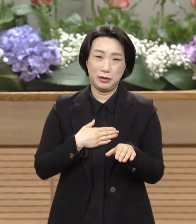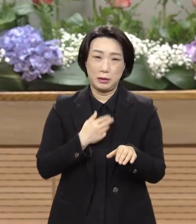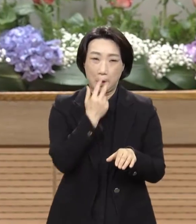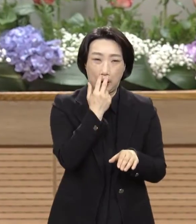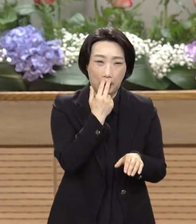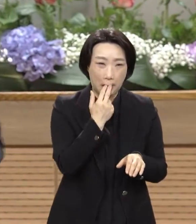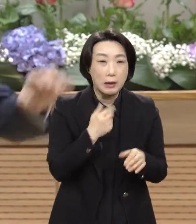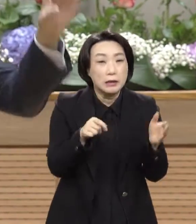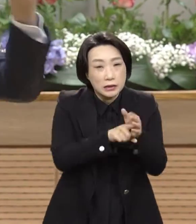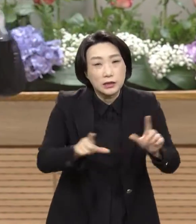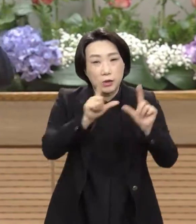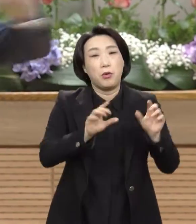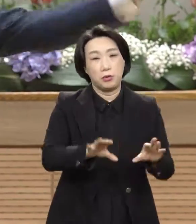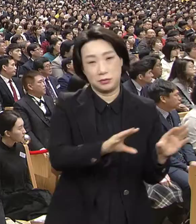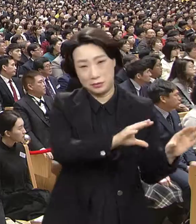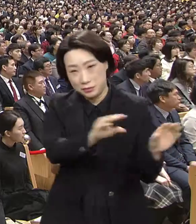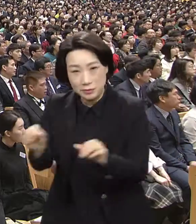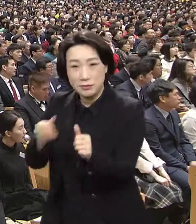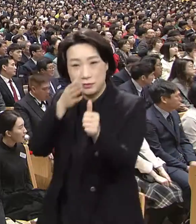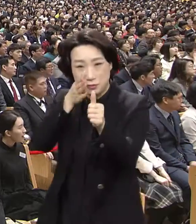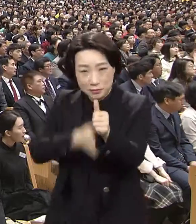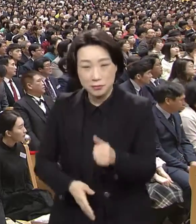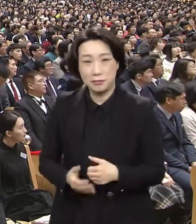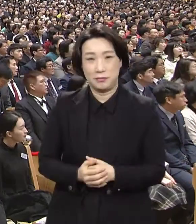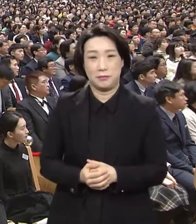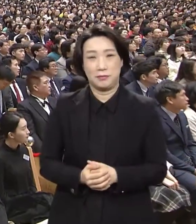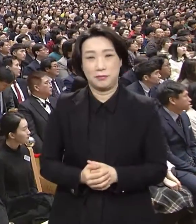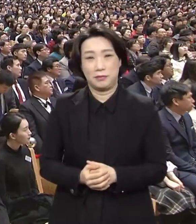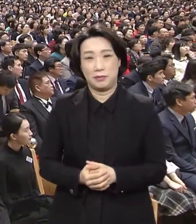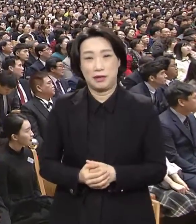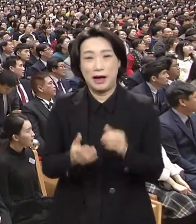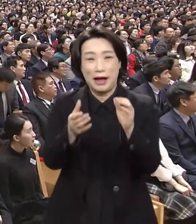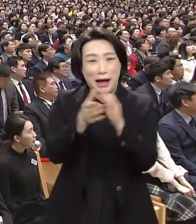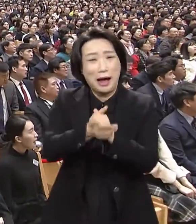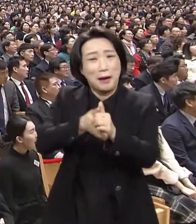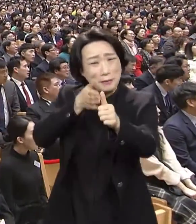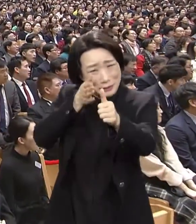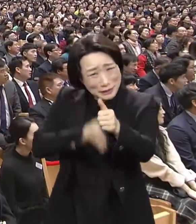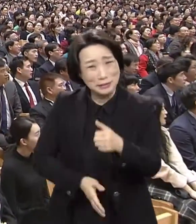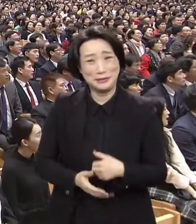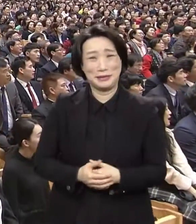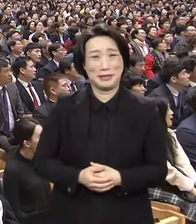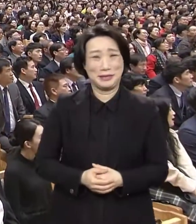철없는 신앙생활 오늘로 집어치워라 이 말이야. 아멘이 지고